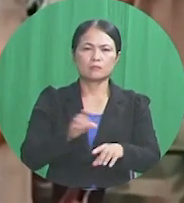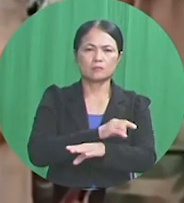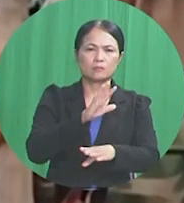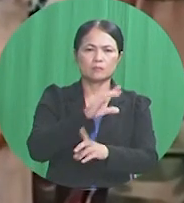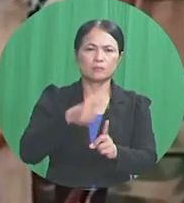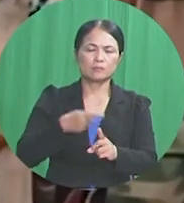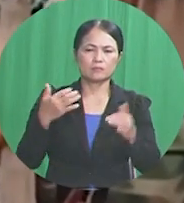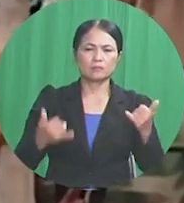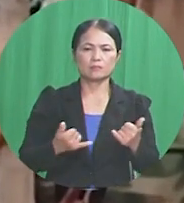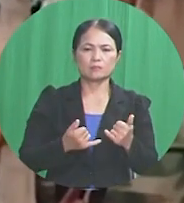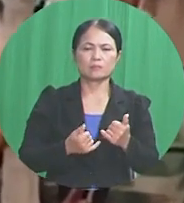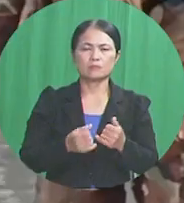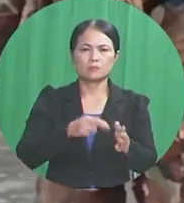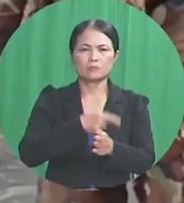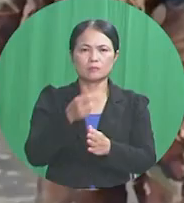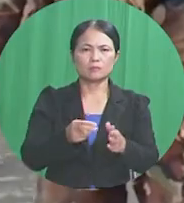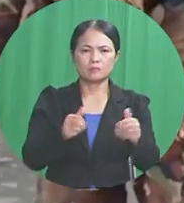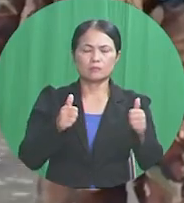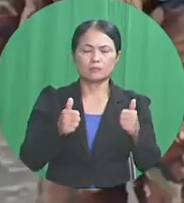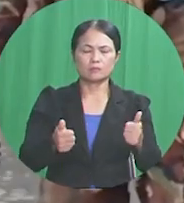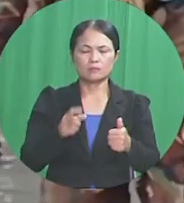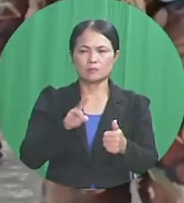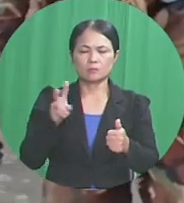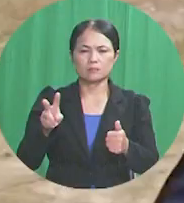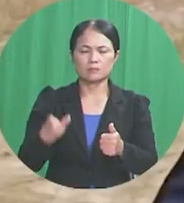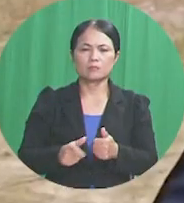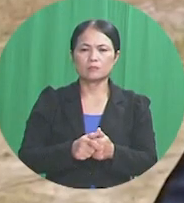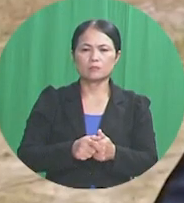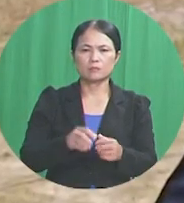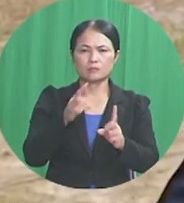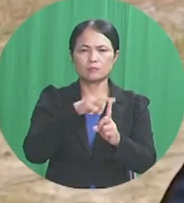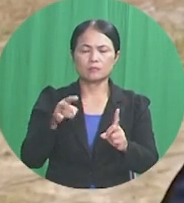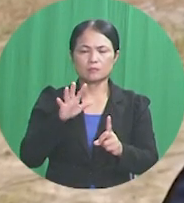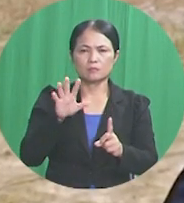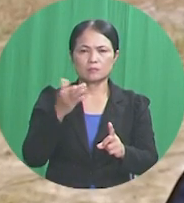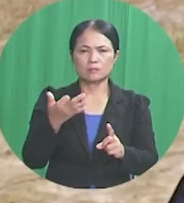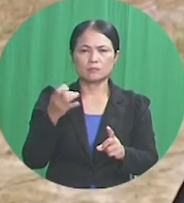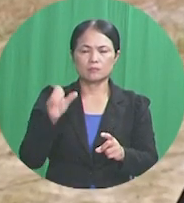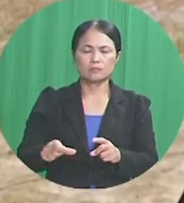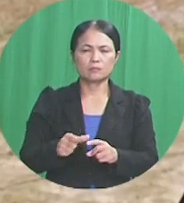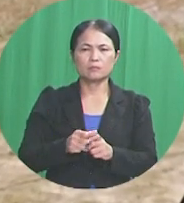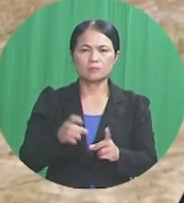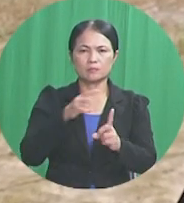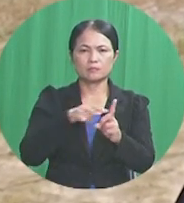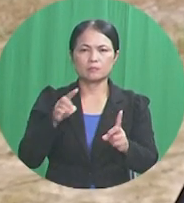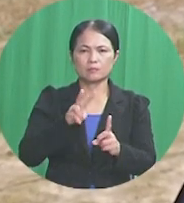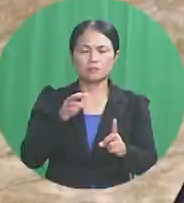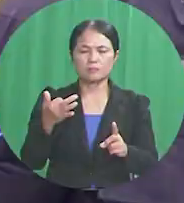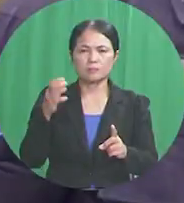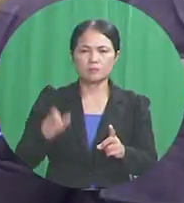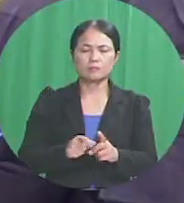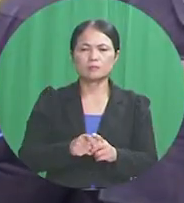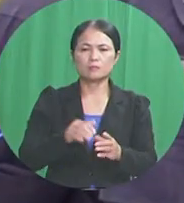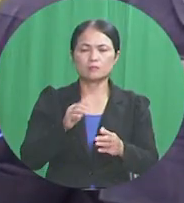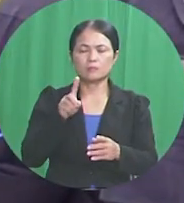รามคายมองนี้เจเลตพอลนิติลอจำนวนดับปีเนี้ยลอบังกัวห้าสับประปีเนี้ยมัดสุ่มมาภัยประใบเนี้ยนังซ